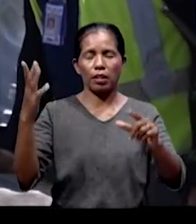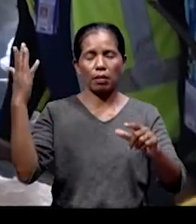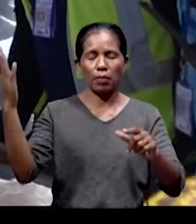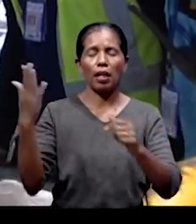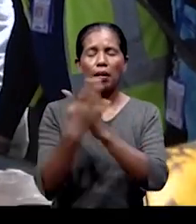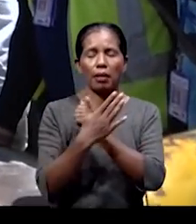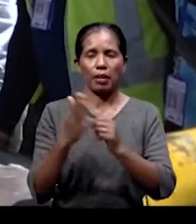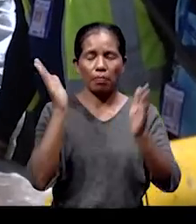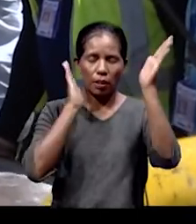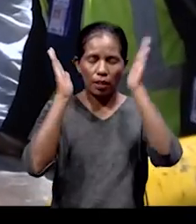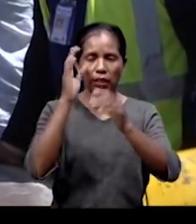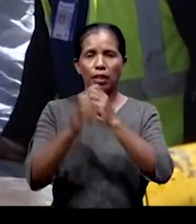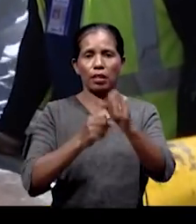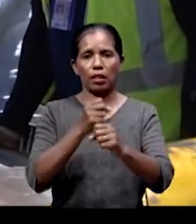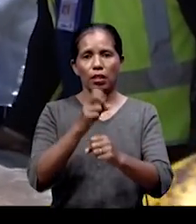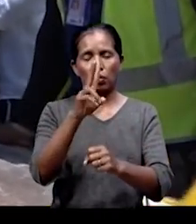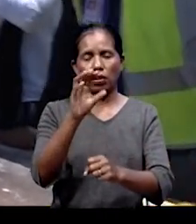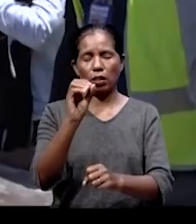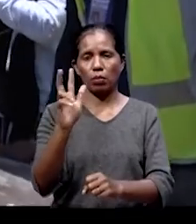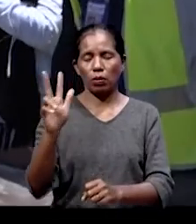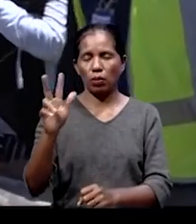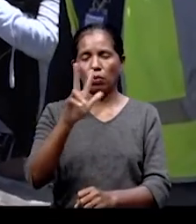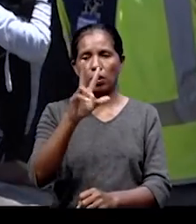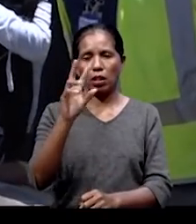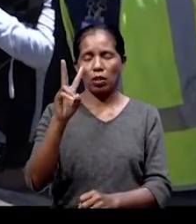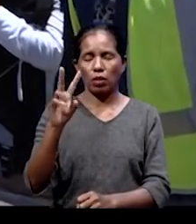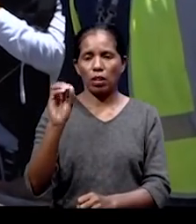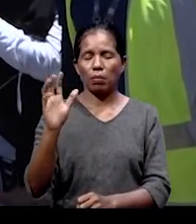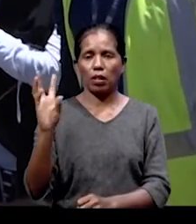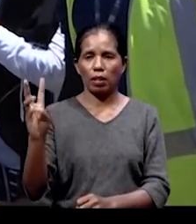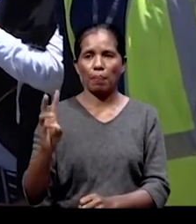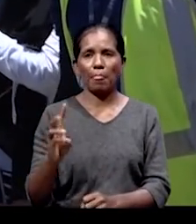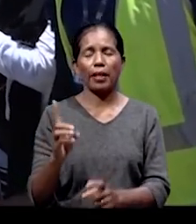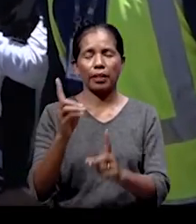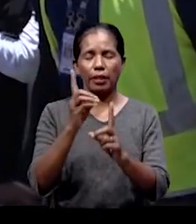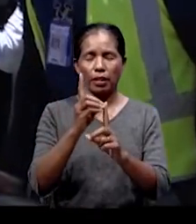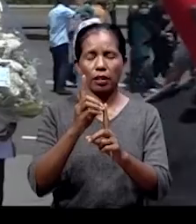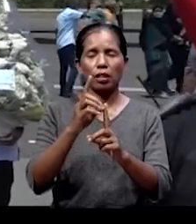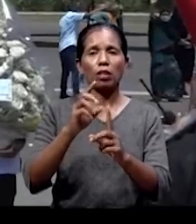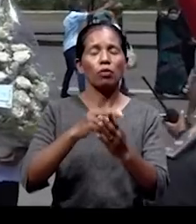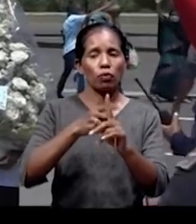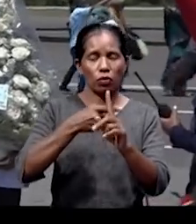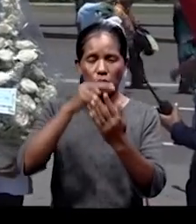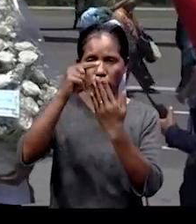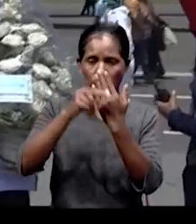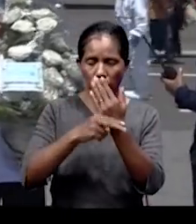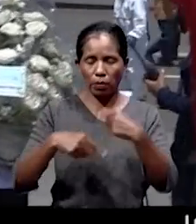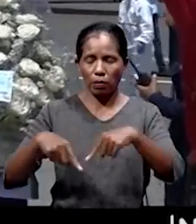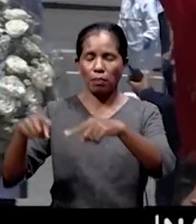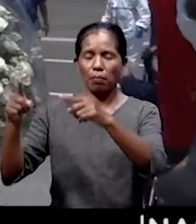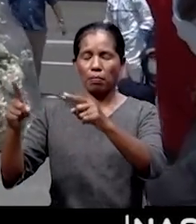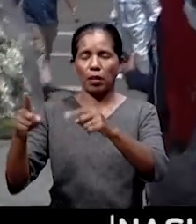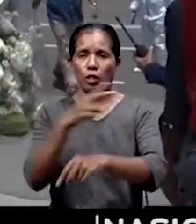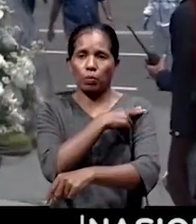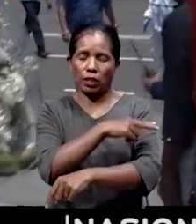to rihun rua nen. Ia lorong nen fulan novembro tinan ne, mati biang halo tratamento ia Bali, Indonesia, tambah sofre